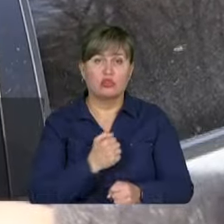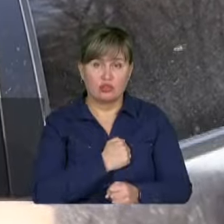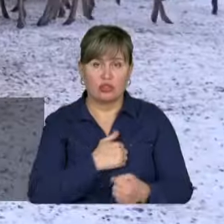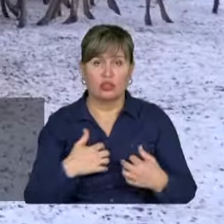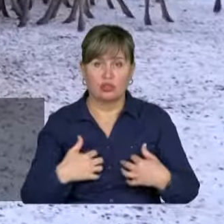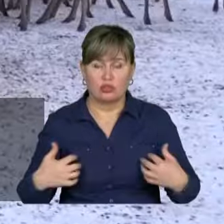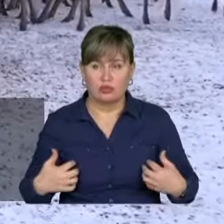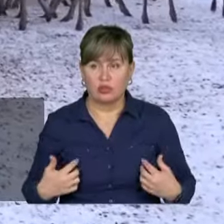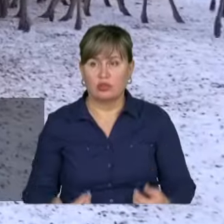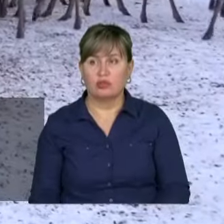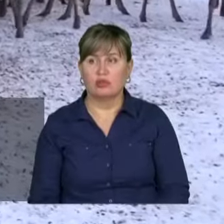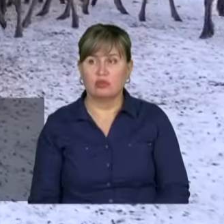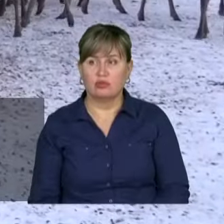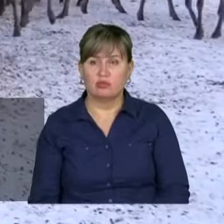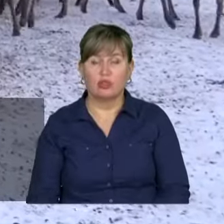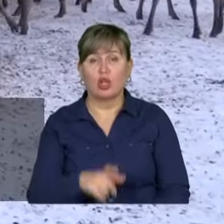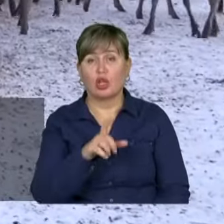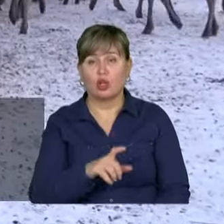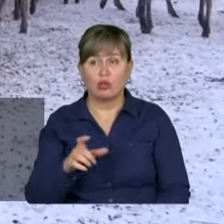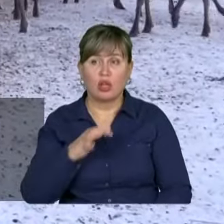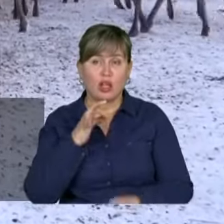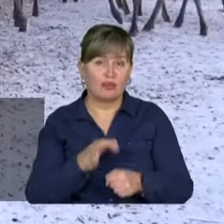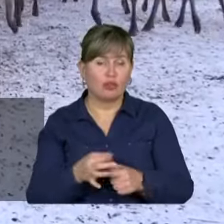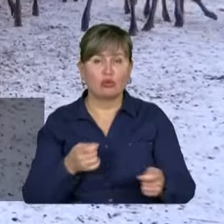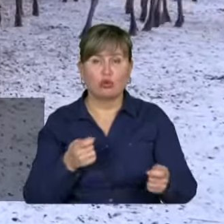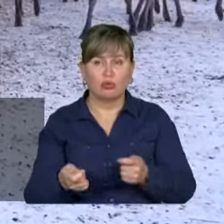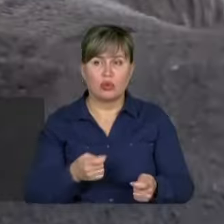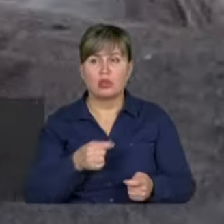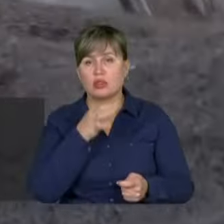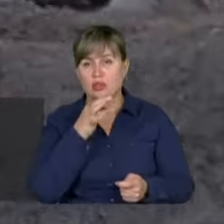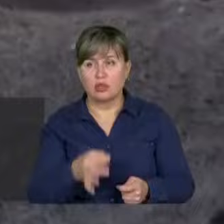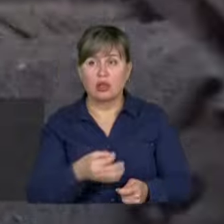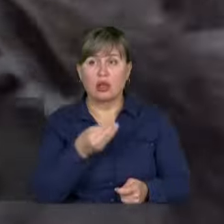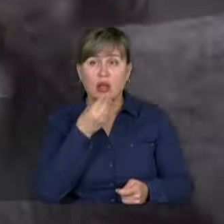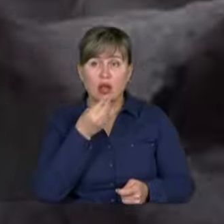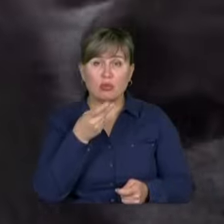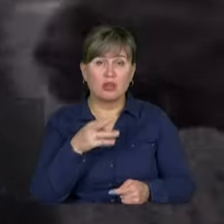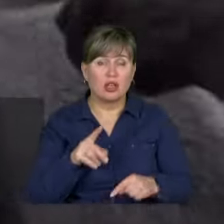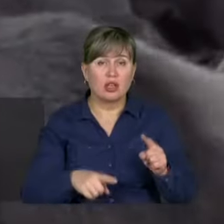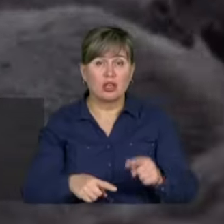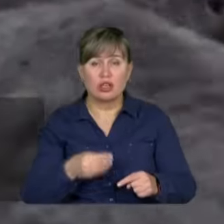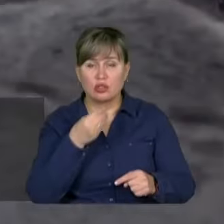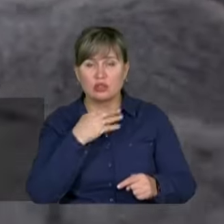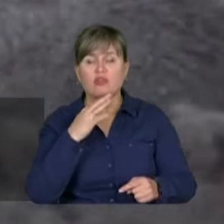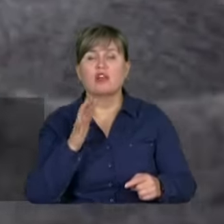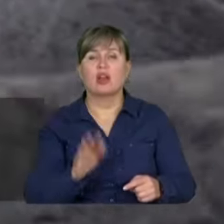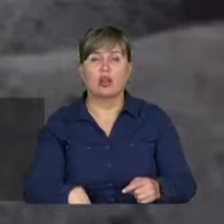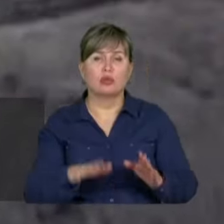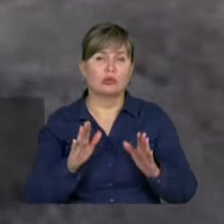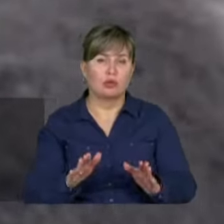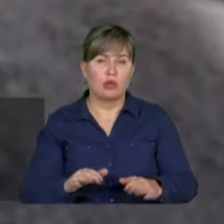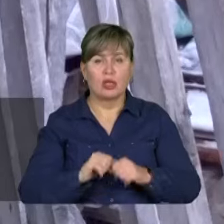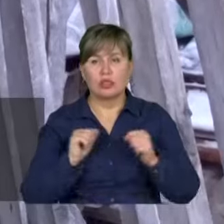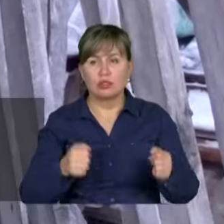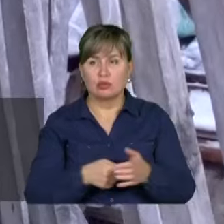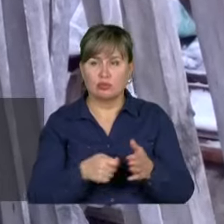животных. Тем временем сотрудники ответственного управления заверяют, кормов для редких животных более чем достаточно. Только на зимнюю